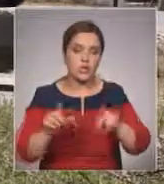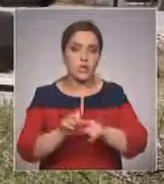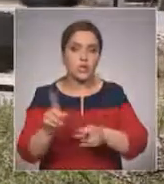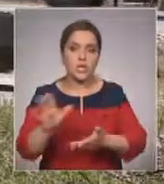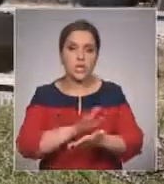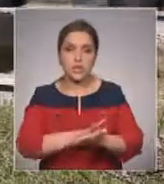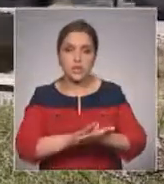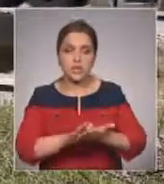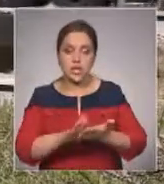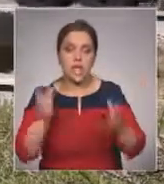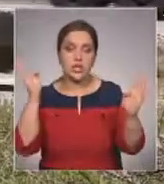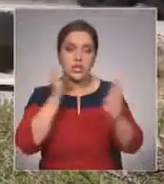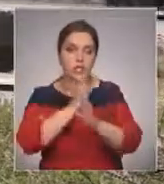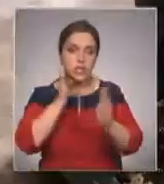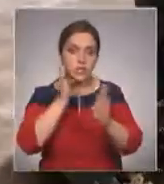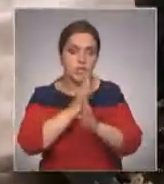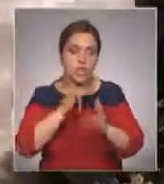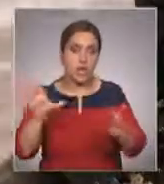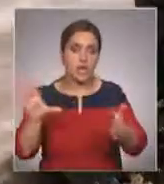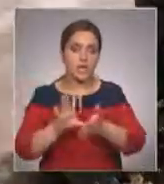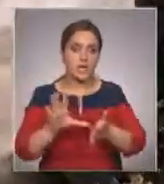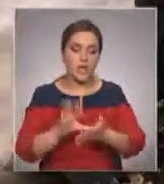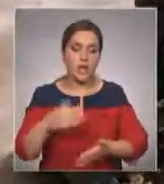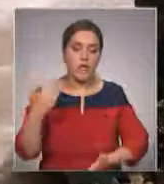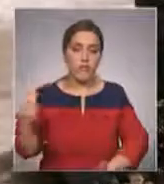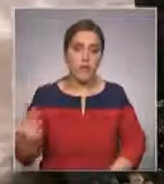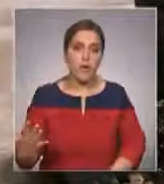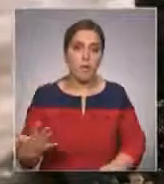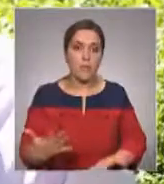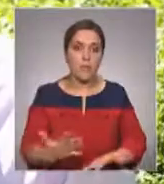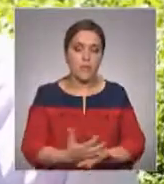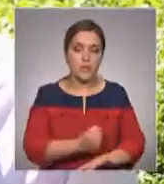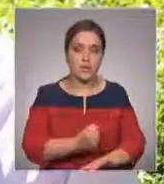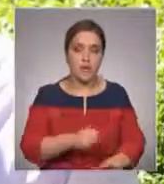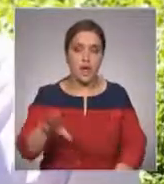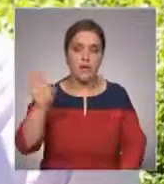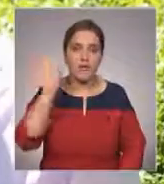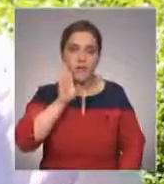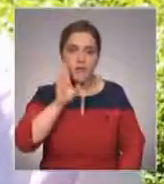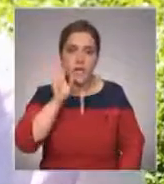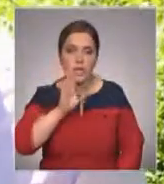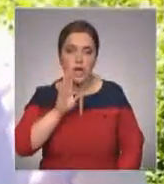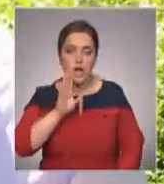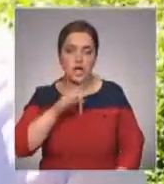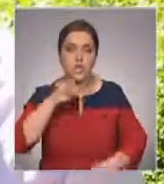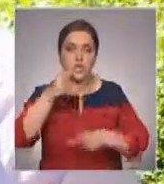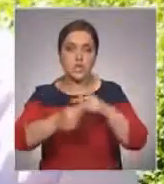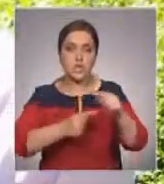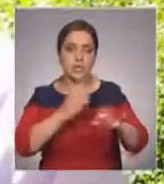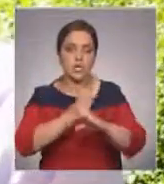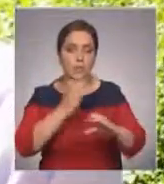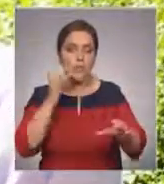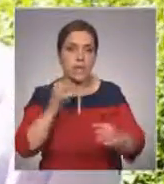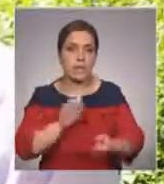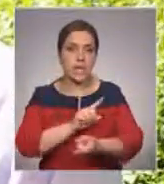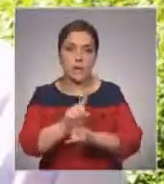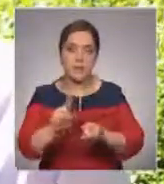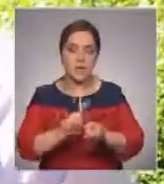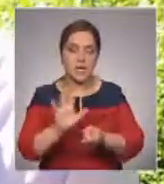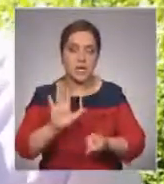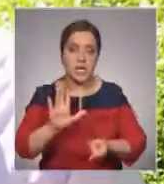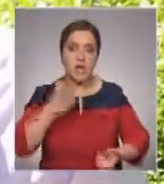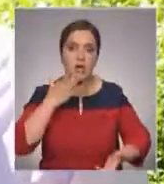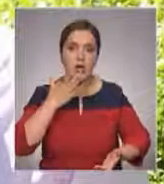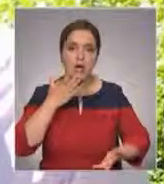экологически чистая, энергия мы при этом получаем. Вода, проходя через турбину, не меняет ни своих ни